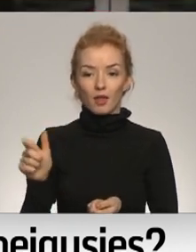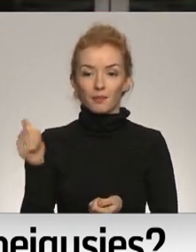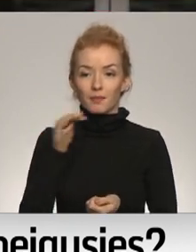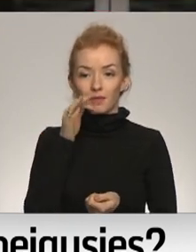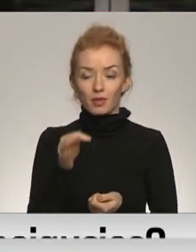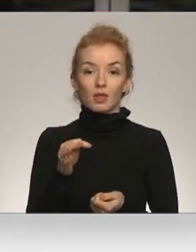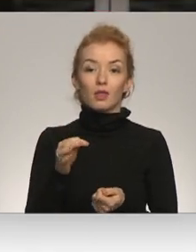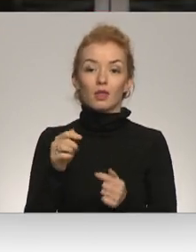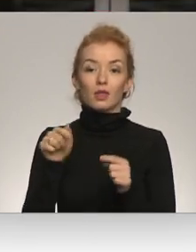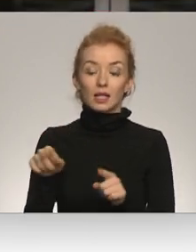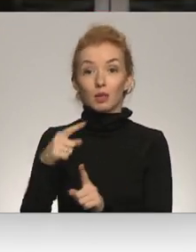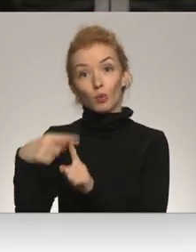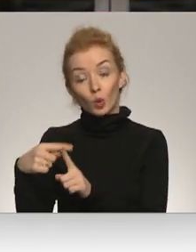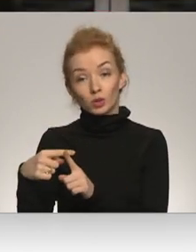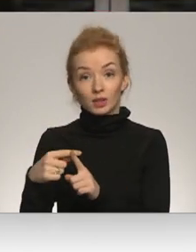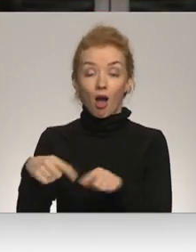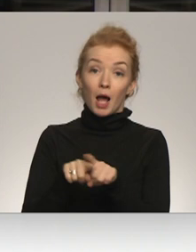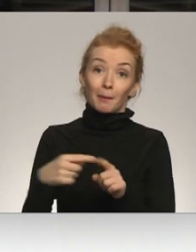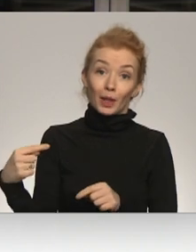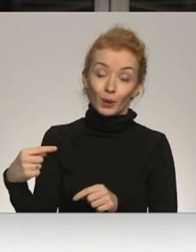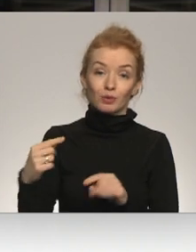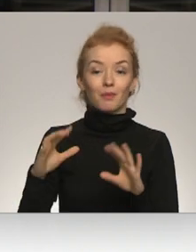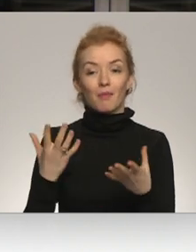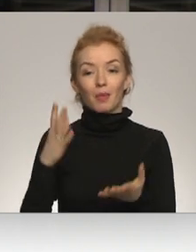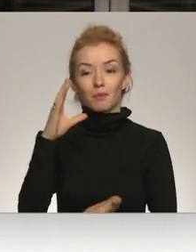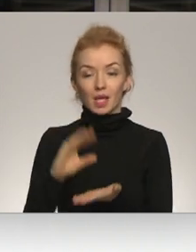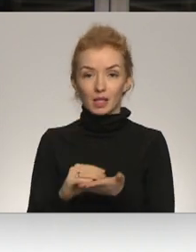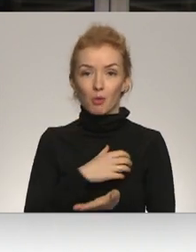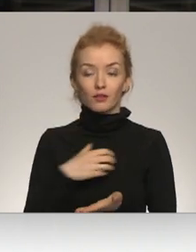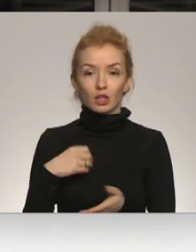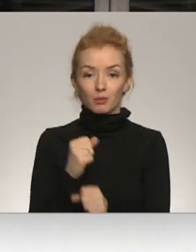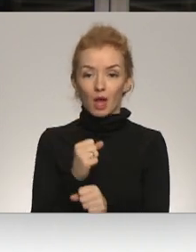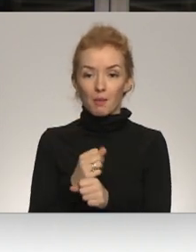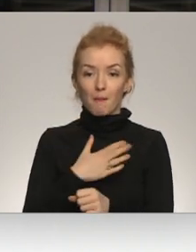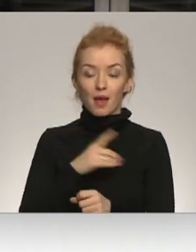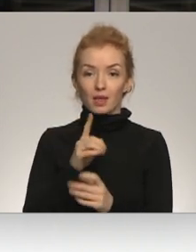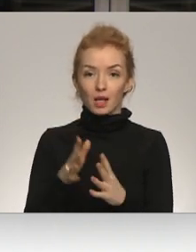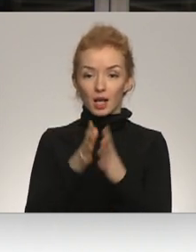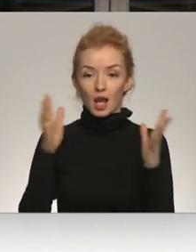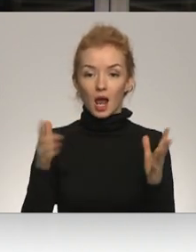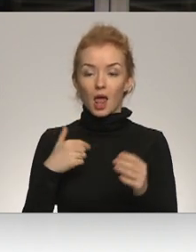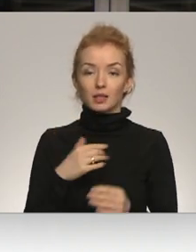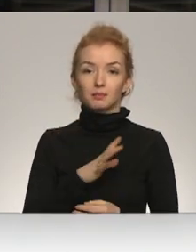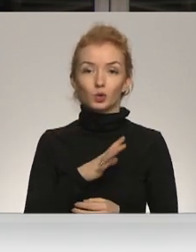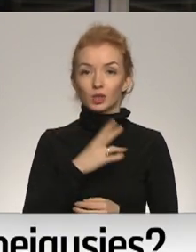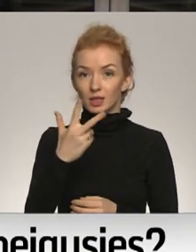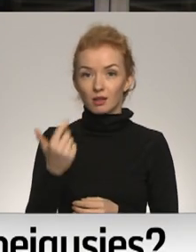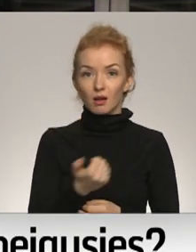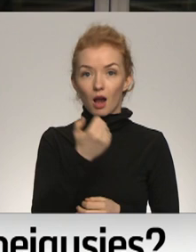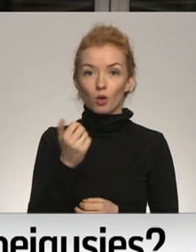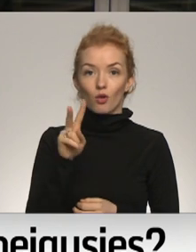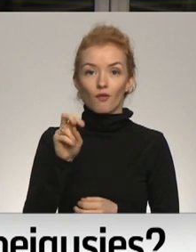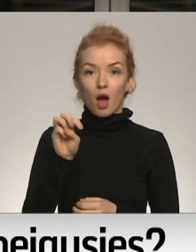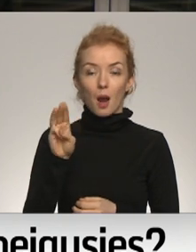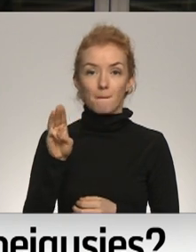daļā tas noteikti ir pluss, kādā daļā mīnus, bet pieredze pašvaldību darbā es uzskatu, ka man pietiekami liela. Es esmu bijis 3 gadus varam